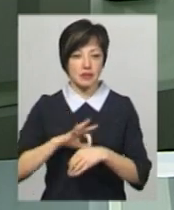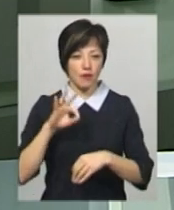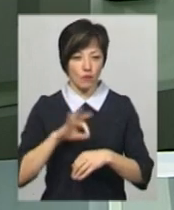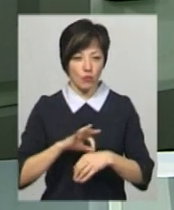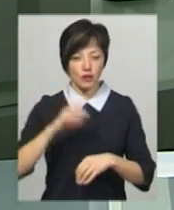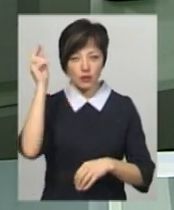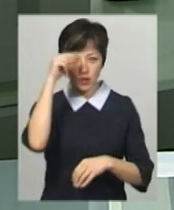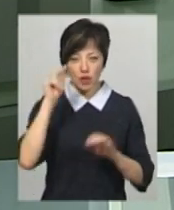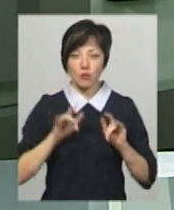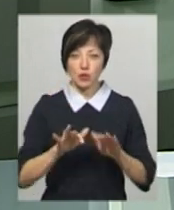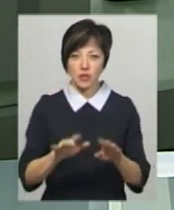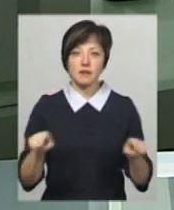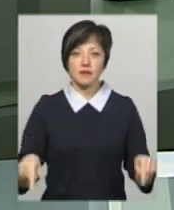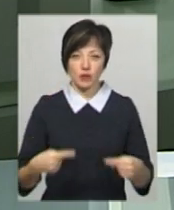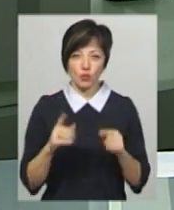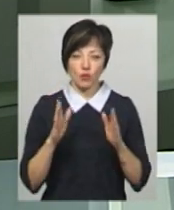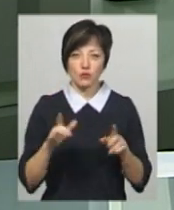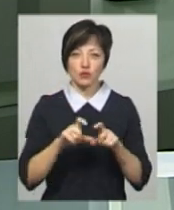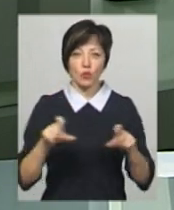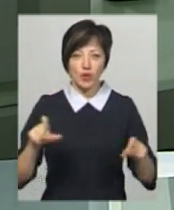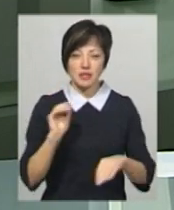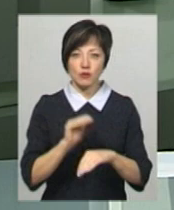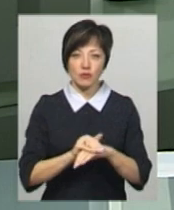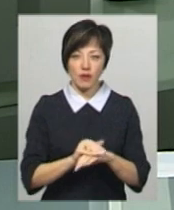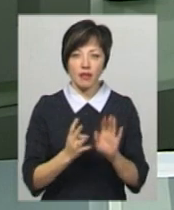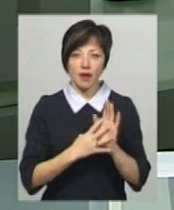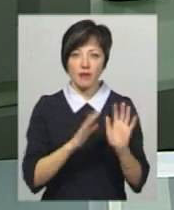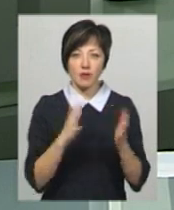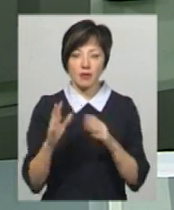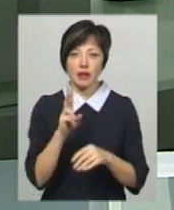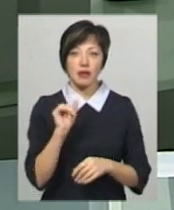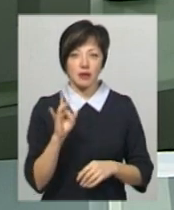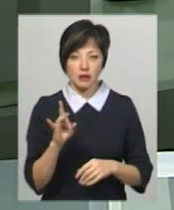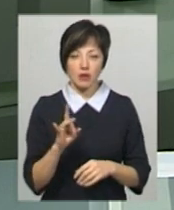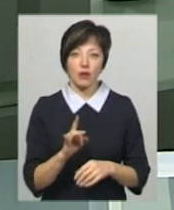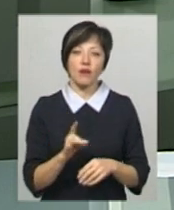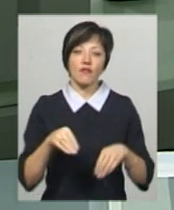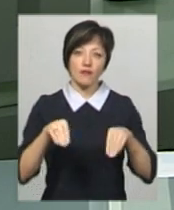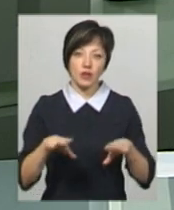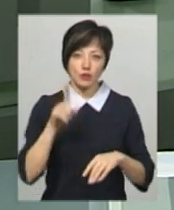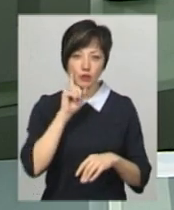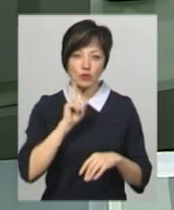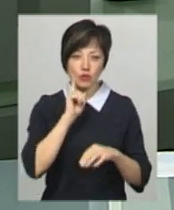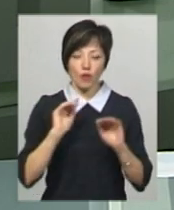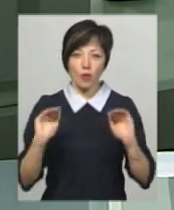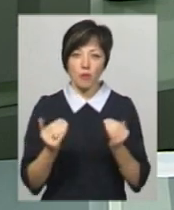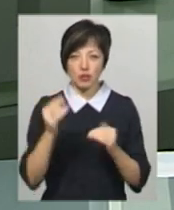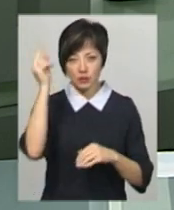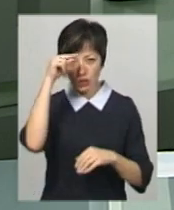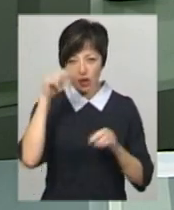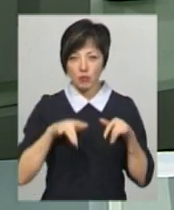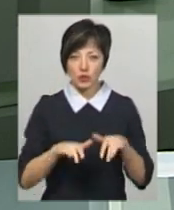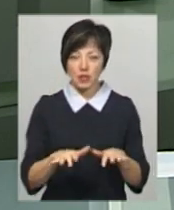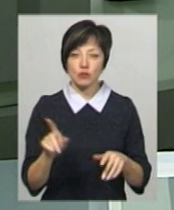захворювання, навчальний процес відновлять. У школі зафіксували 9 випадків кору, тож вирішили тимчасово обмежити навчальний